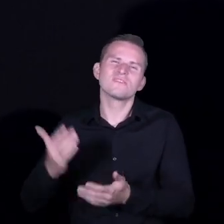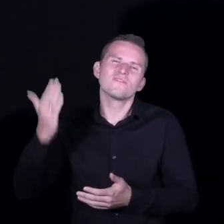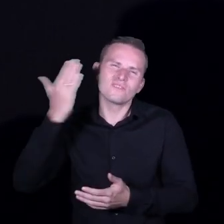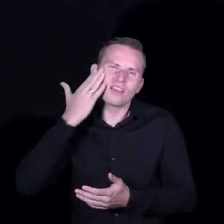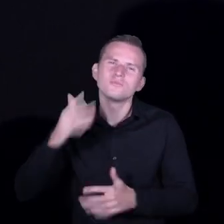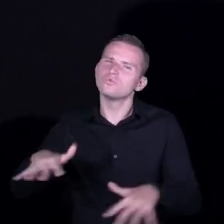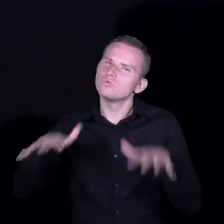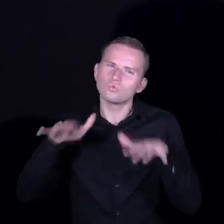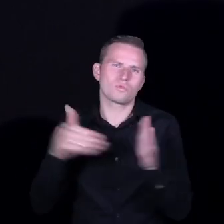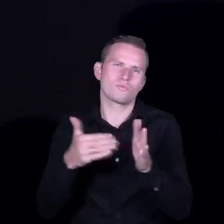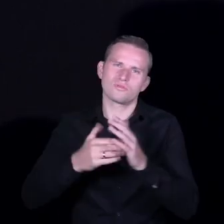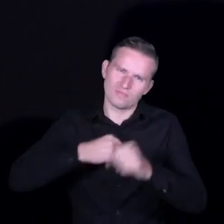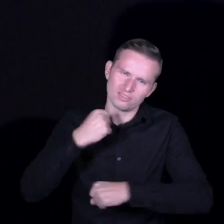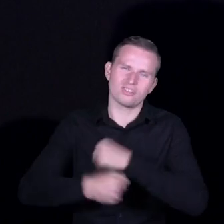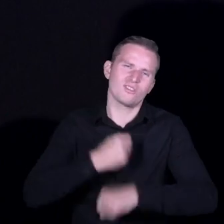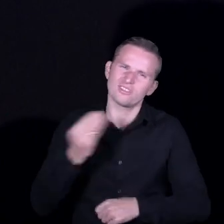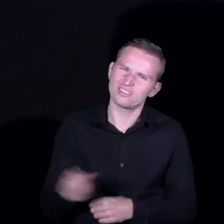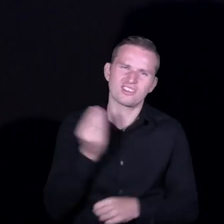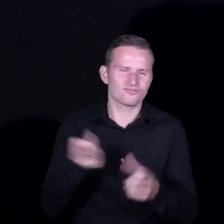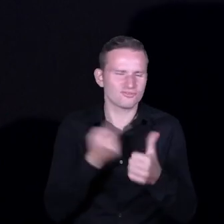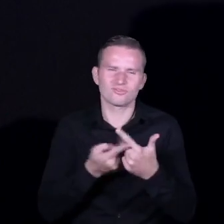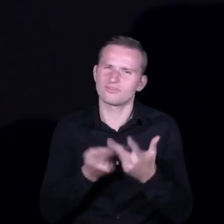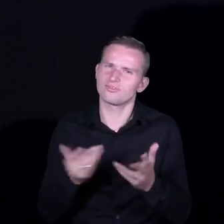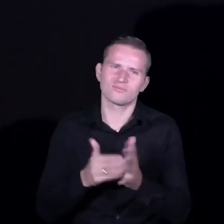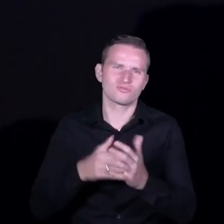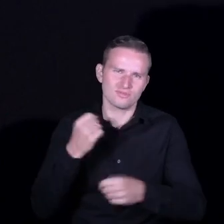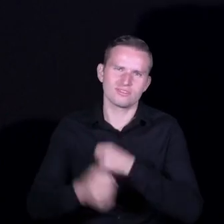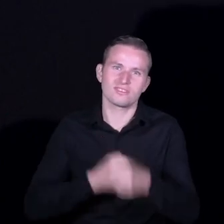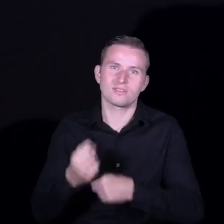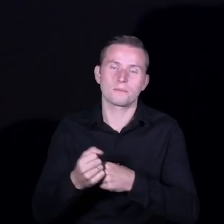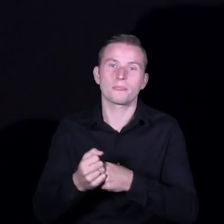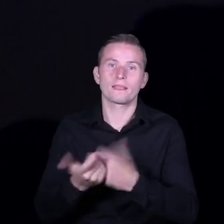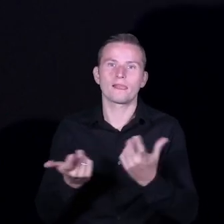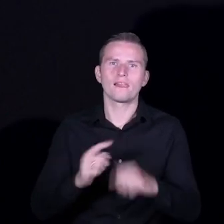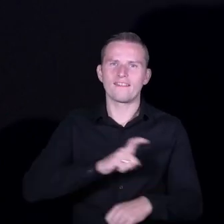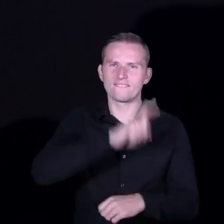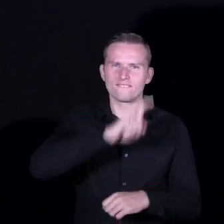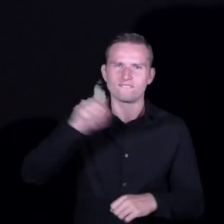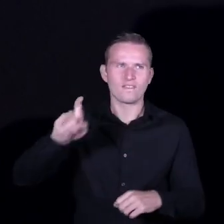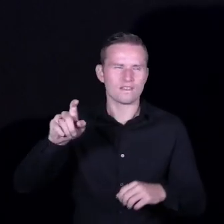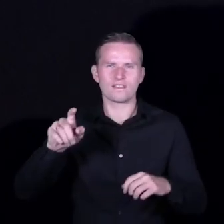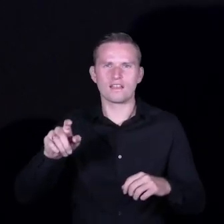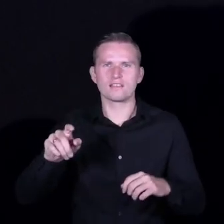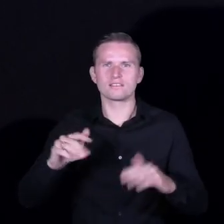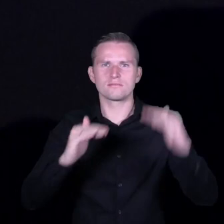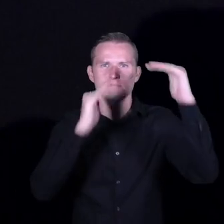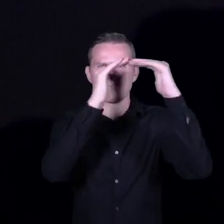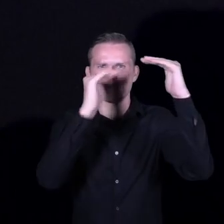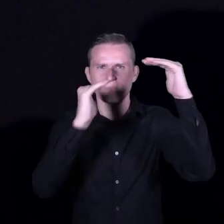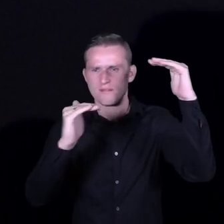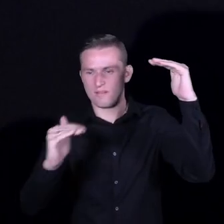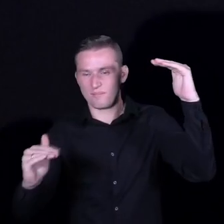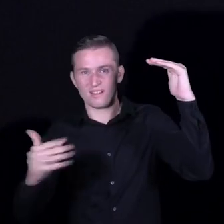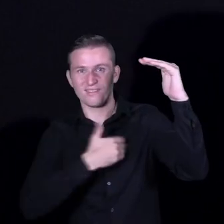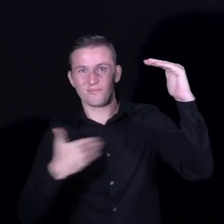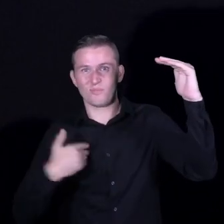do zrobienia i to miejsce, które jest, ranking jest zbudowany na chyba kilkudziesięciu wskaźnikach i każdemu